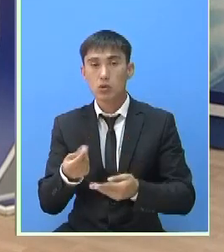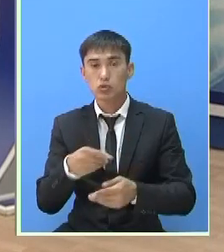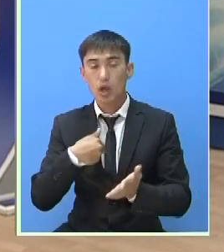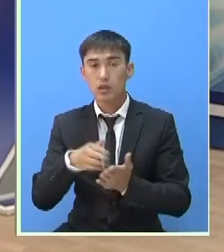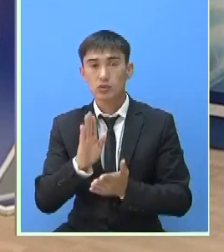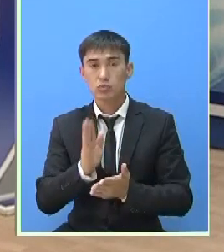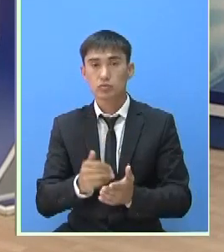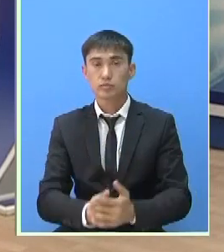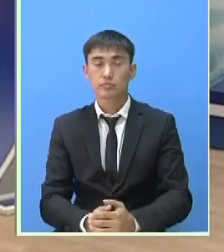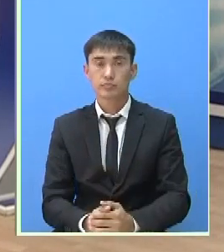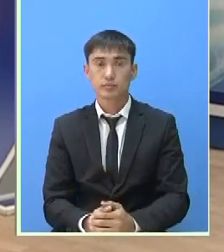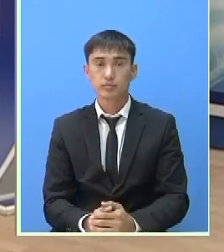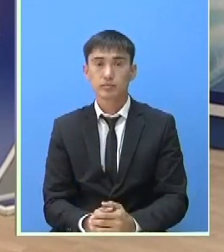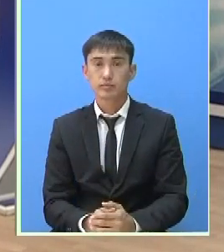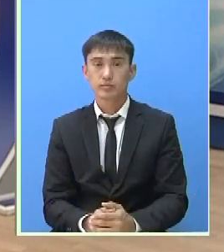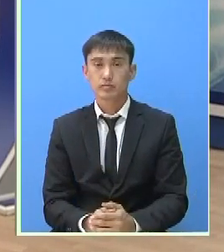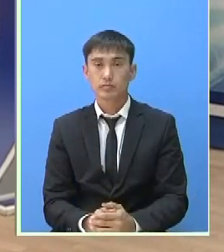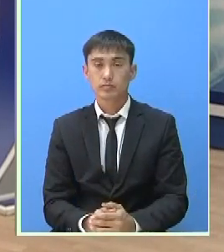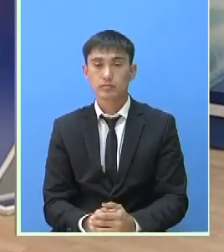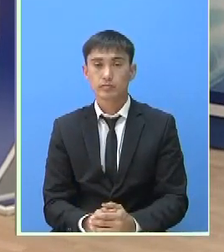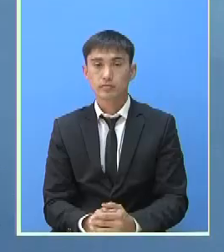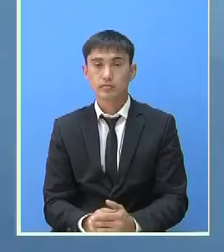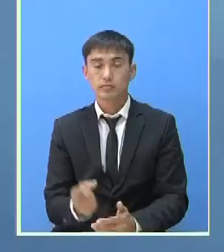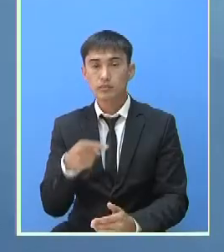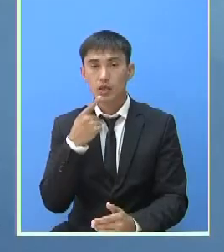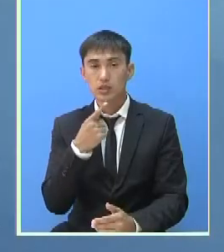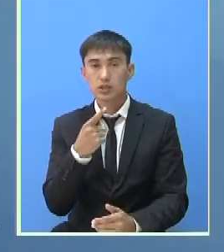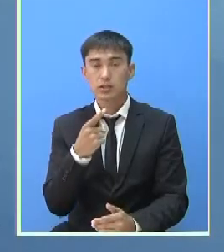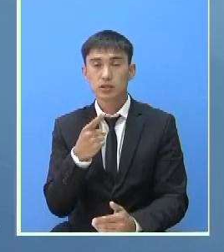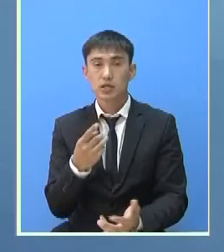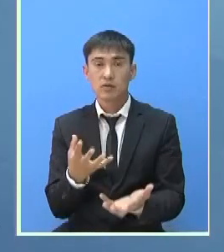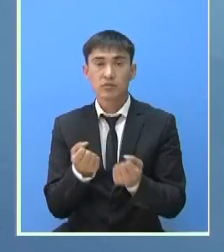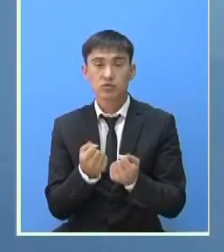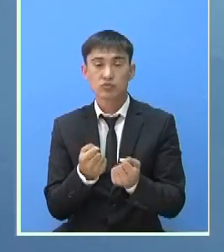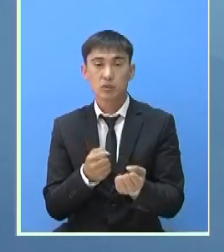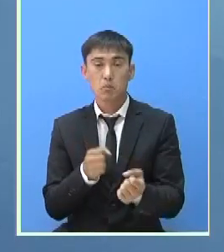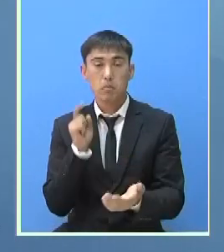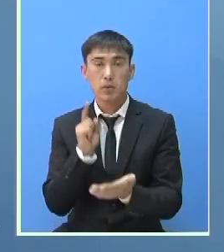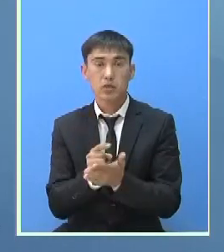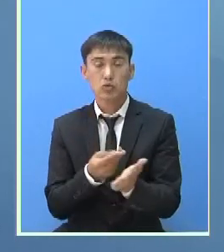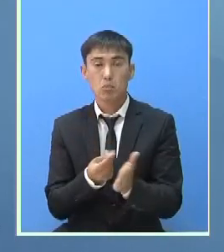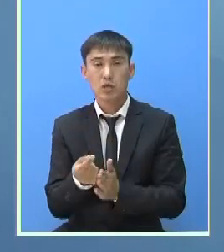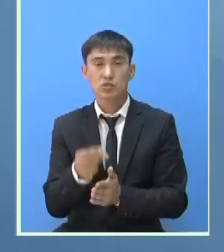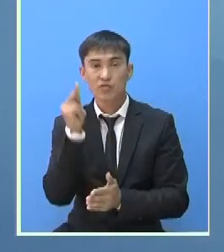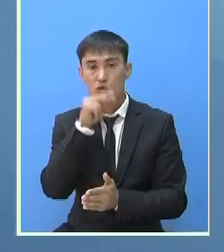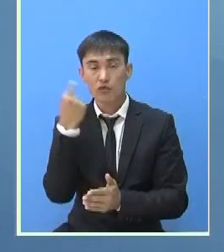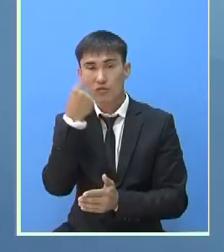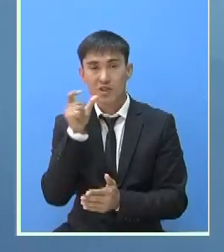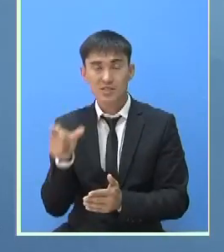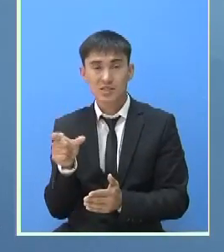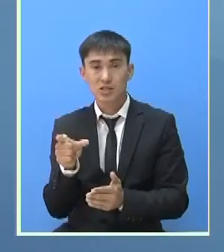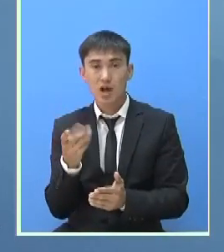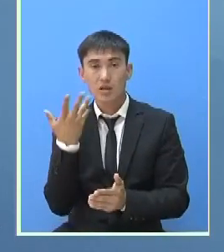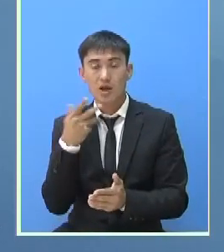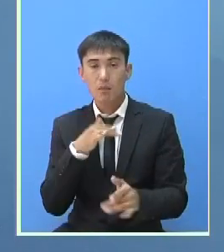отказ в назначении компенсации. А скажите, пожалуйста, взыскивается ли вот принудительный платеж с виновного лица, когда по делу